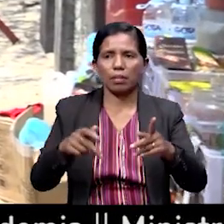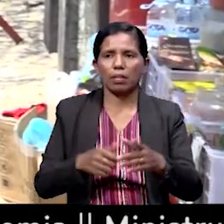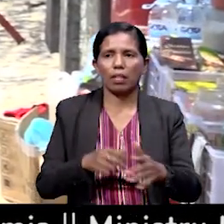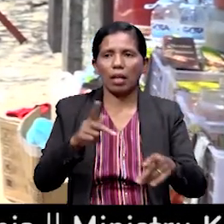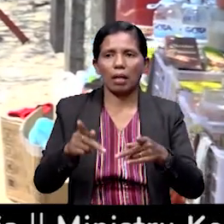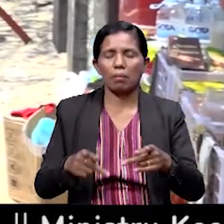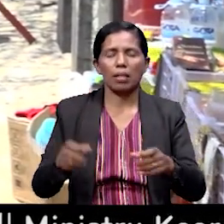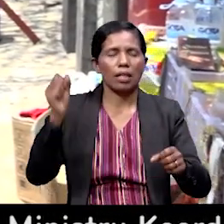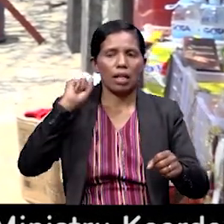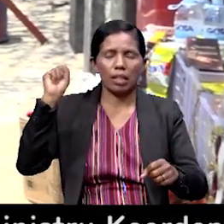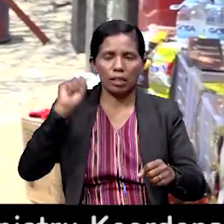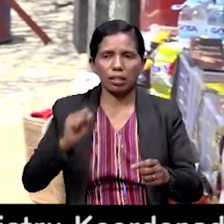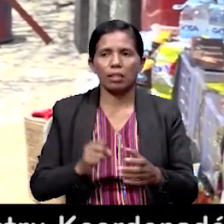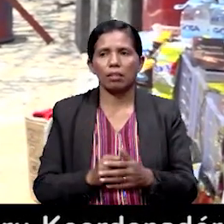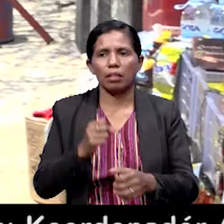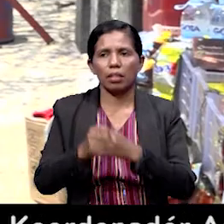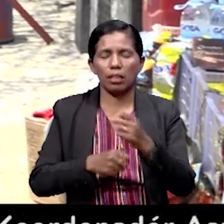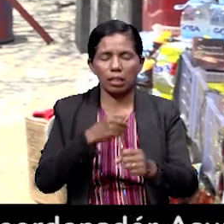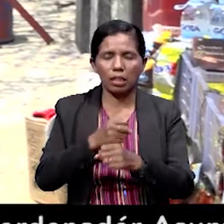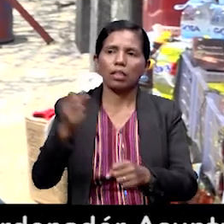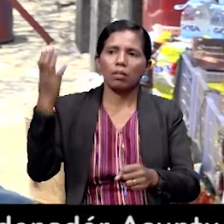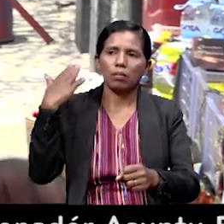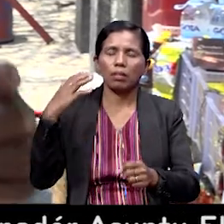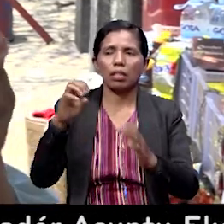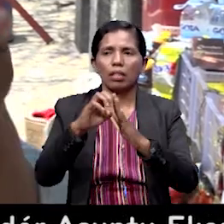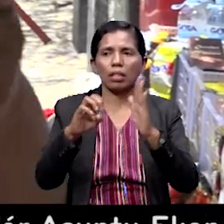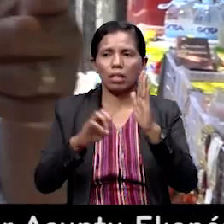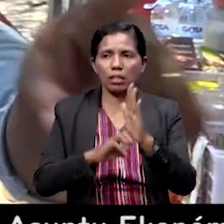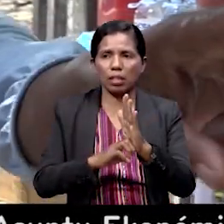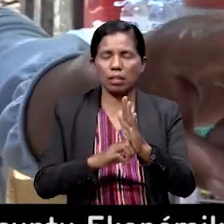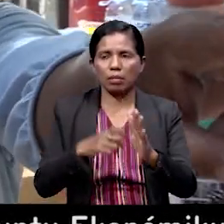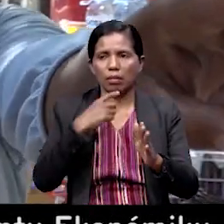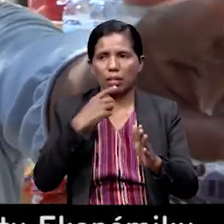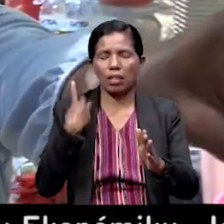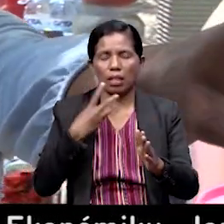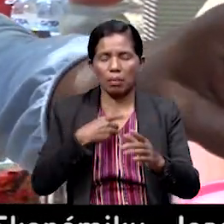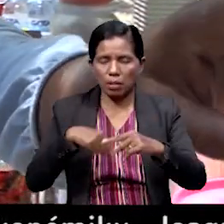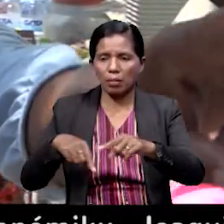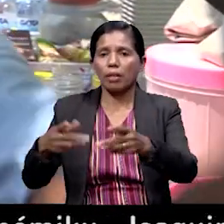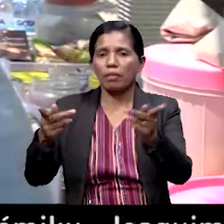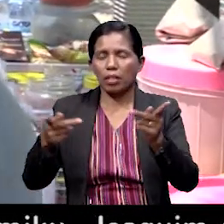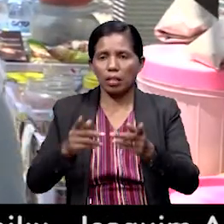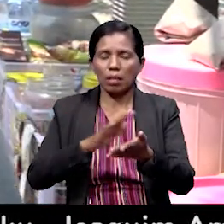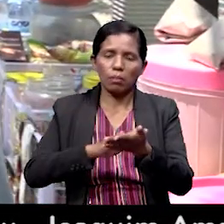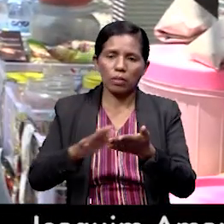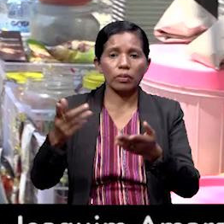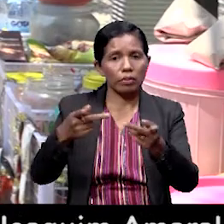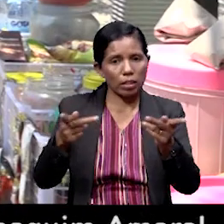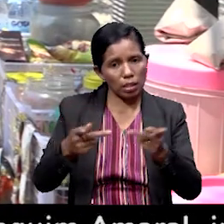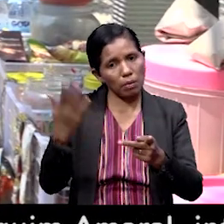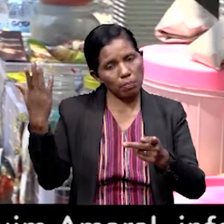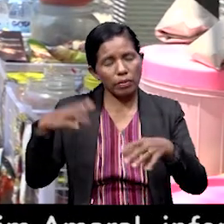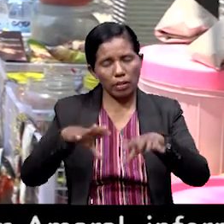mai haris mesti nang uluk ne be istaru mai haru ke be amba fatin ne bane hamoste dene bane atu ba faan ne